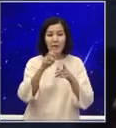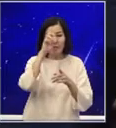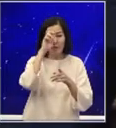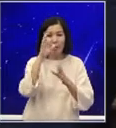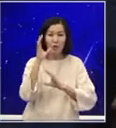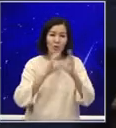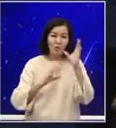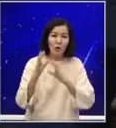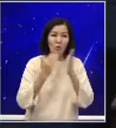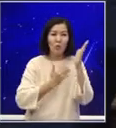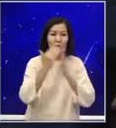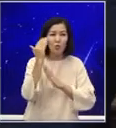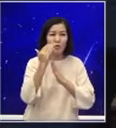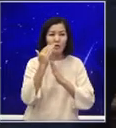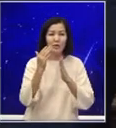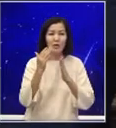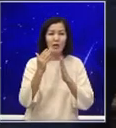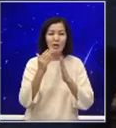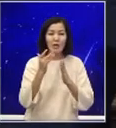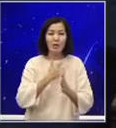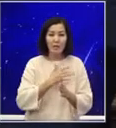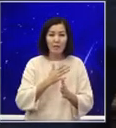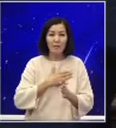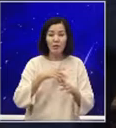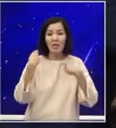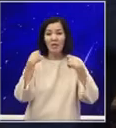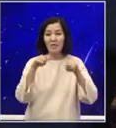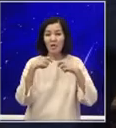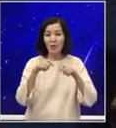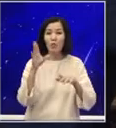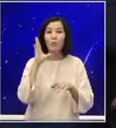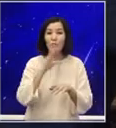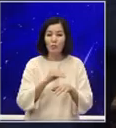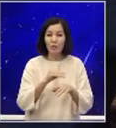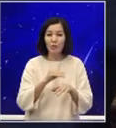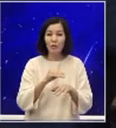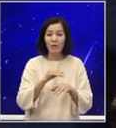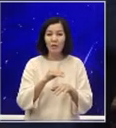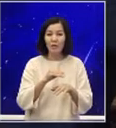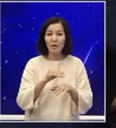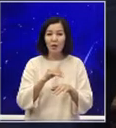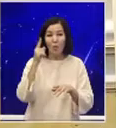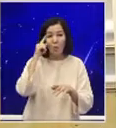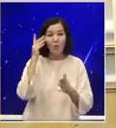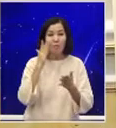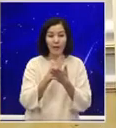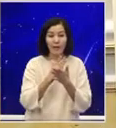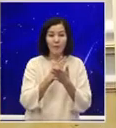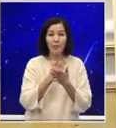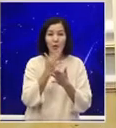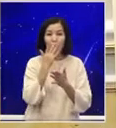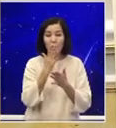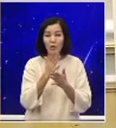оқу орындары кейіннен жекеменшікке сатылуы мүмкін дегенде күдік бар. Осыған орай ұлттық